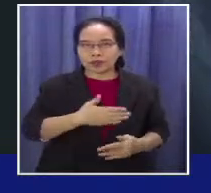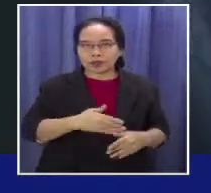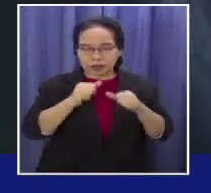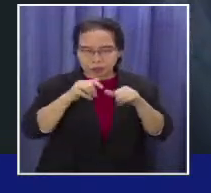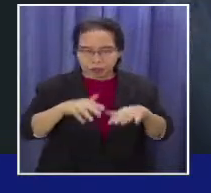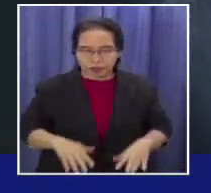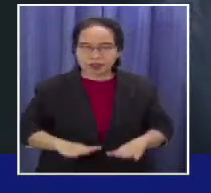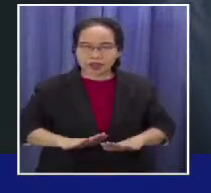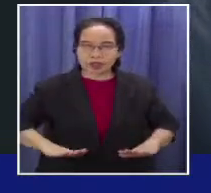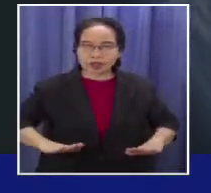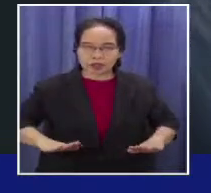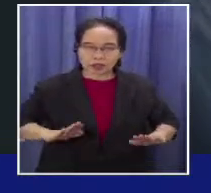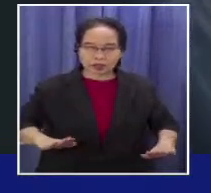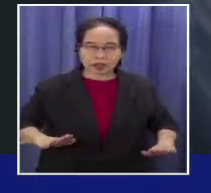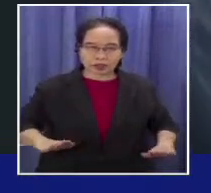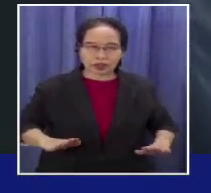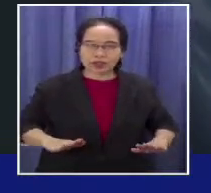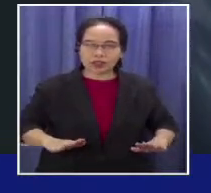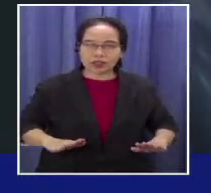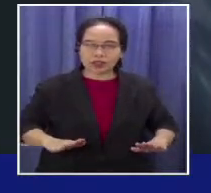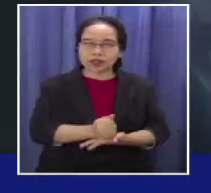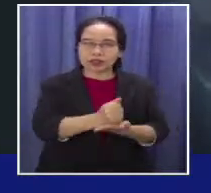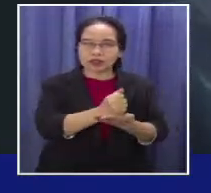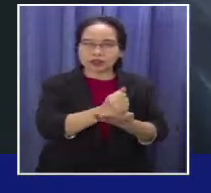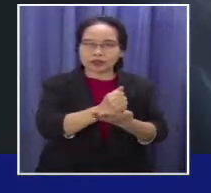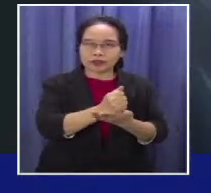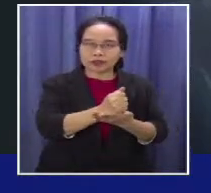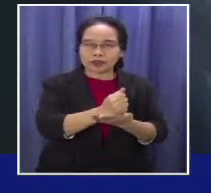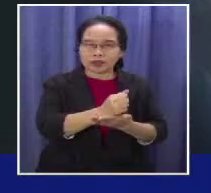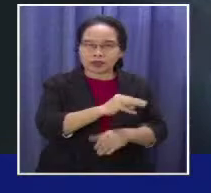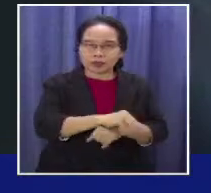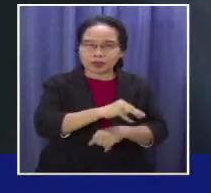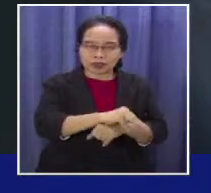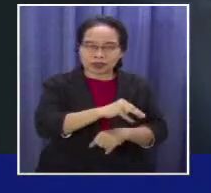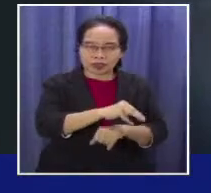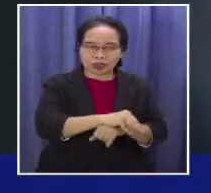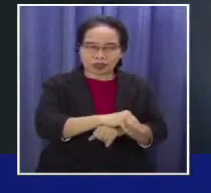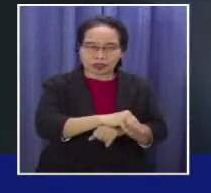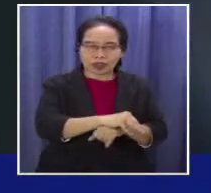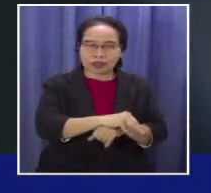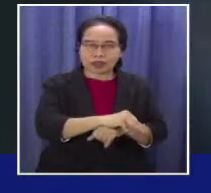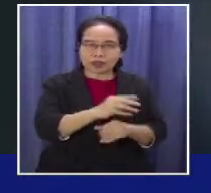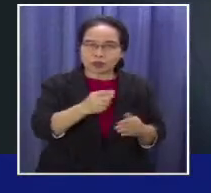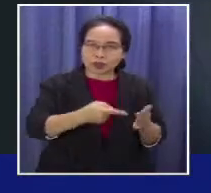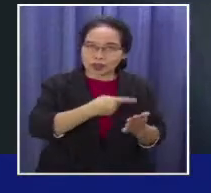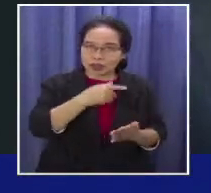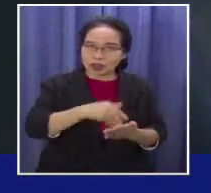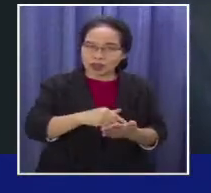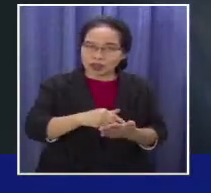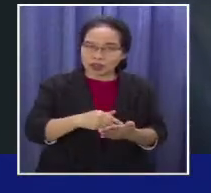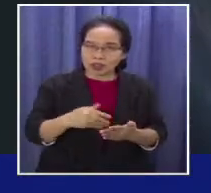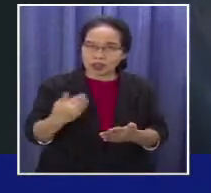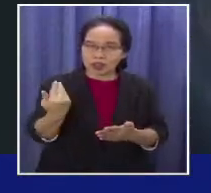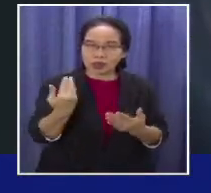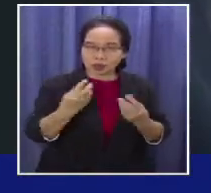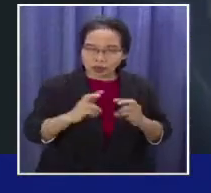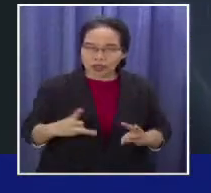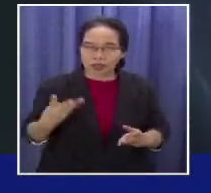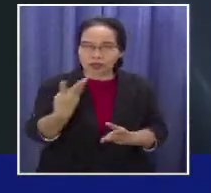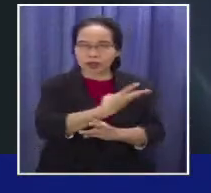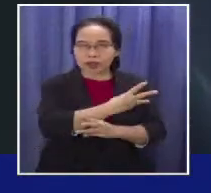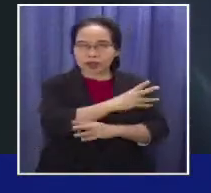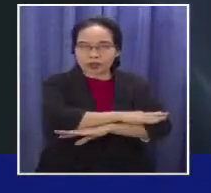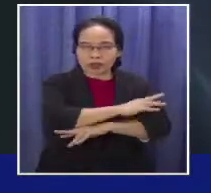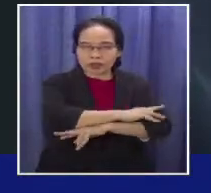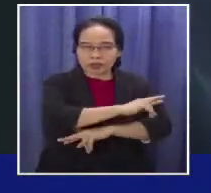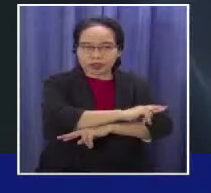onase agya ye da wase so ama ye nya wo mu gidie ni arehyimu yesrao se hyira wo